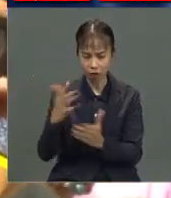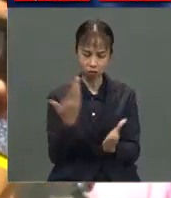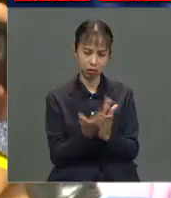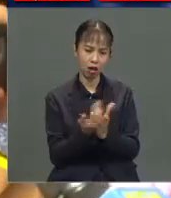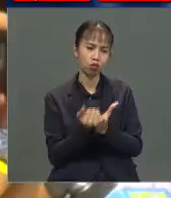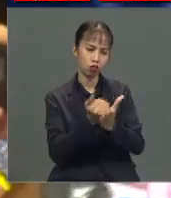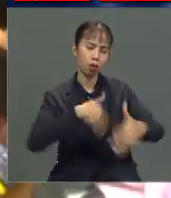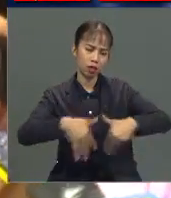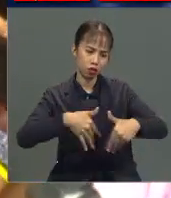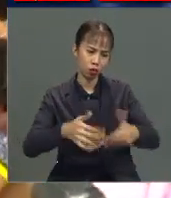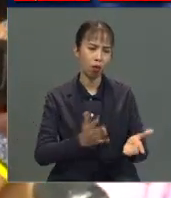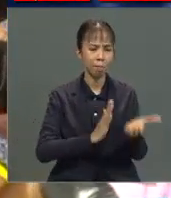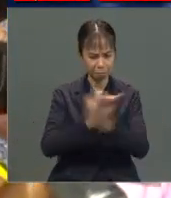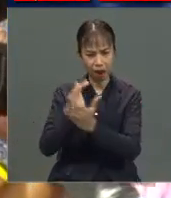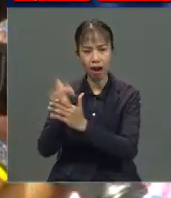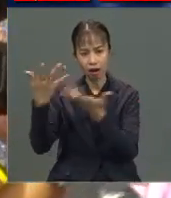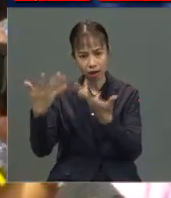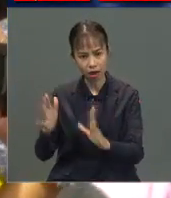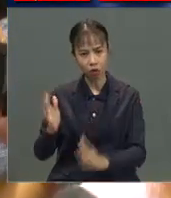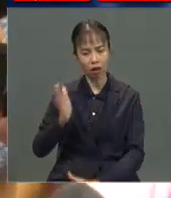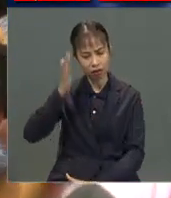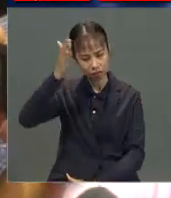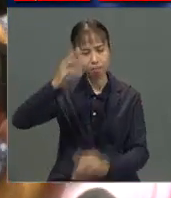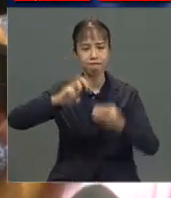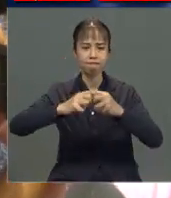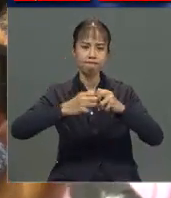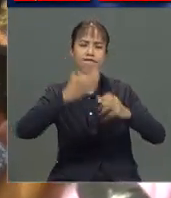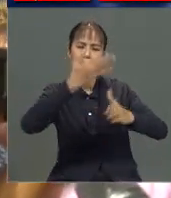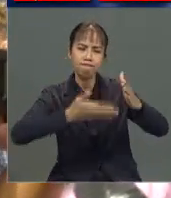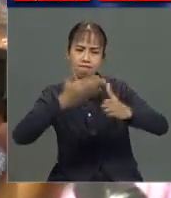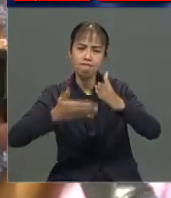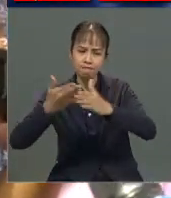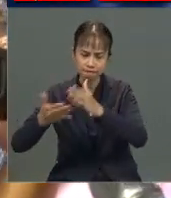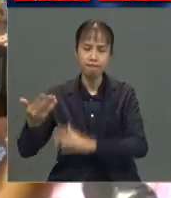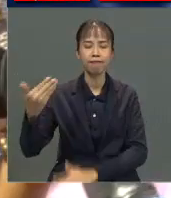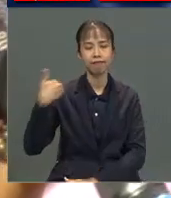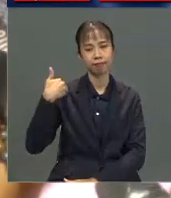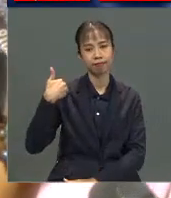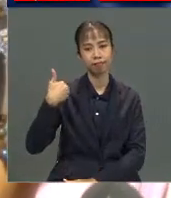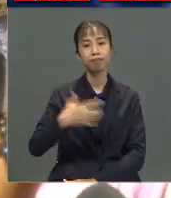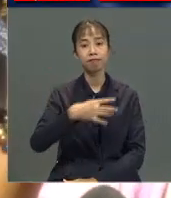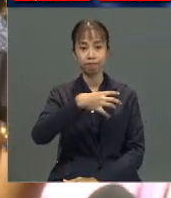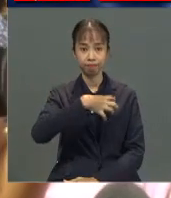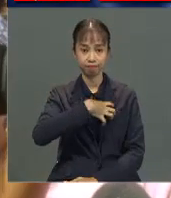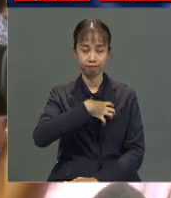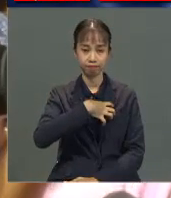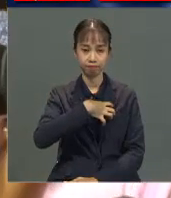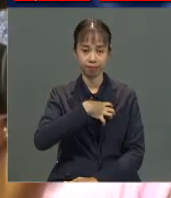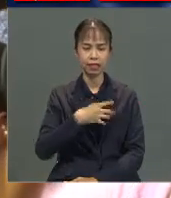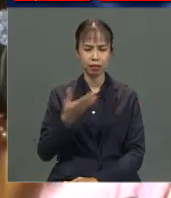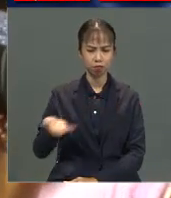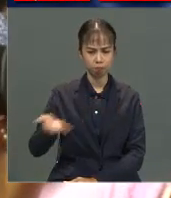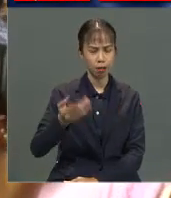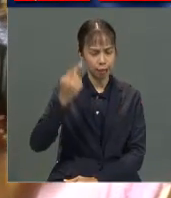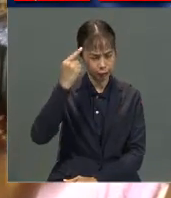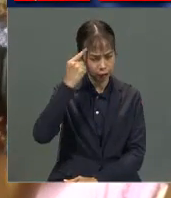ชนข้างหน้าเนี่ยมันยังมีอุปสรรคอีกเยอะนะครับก็อยากให้คิดถึงตรงนี้ให้ม